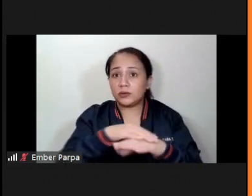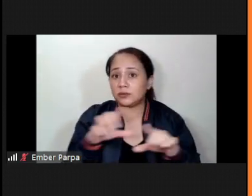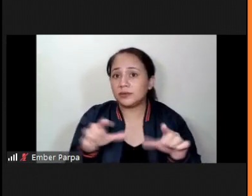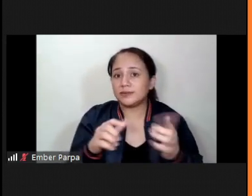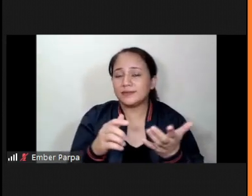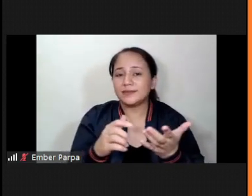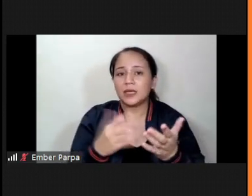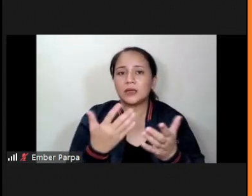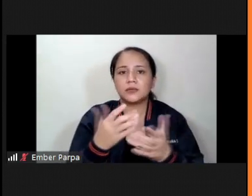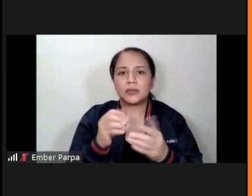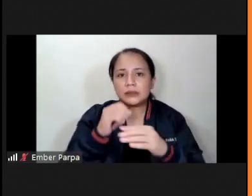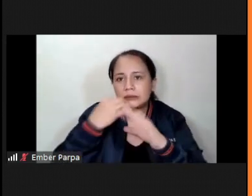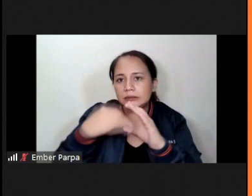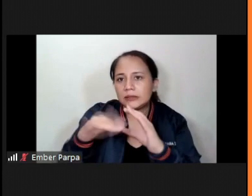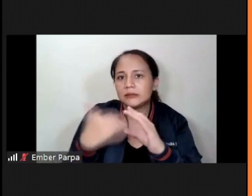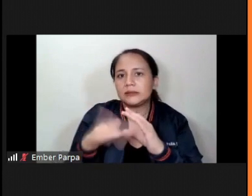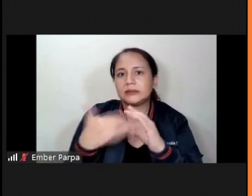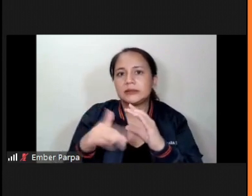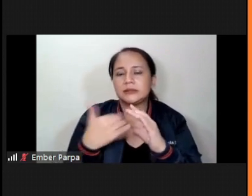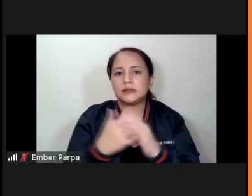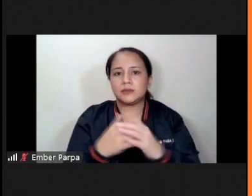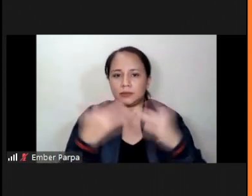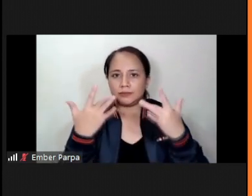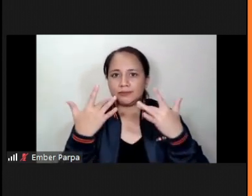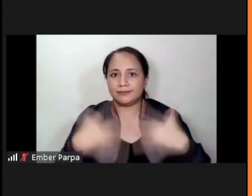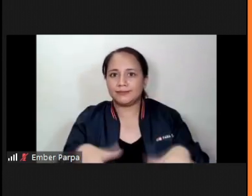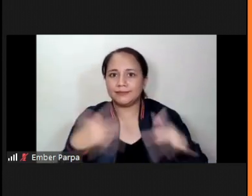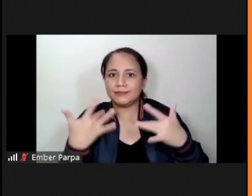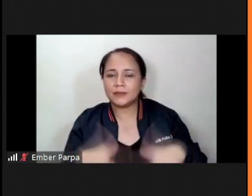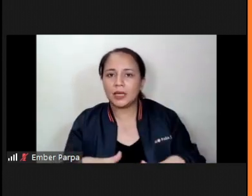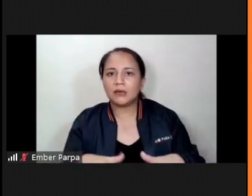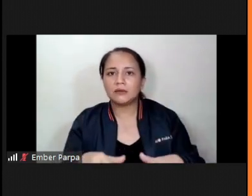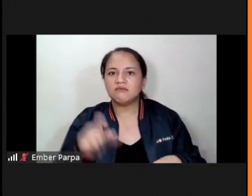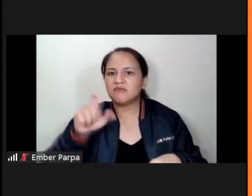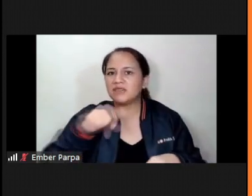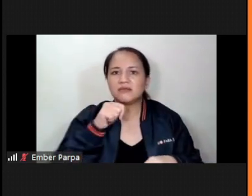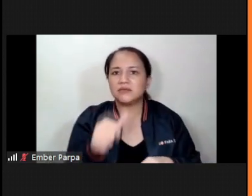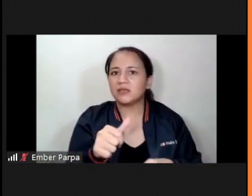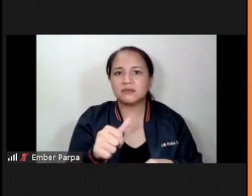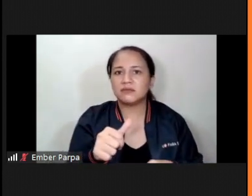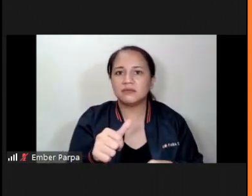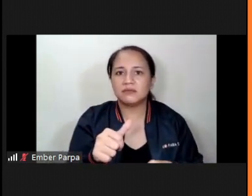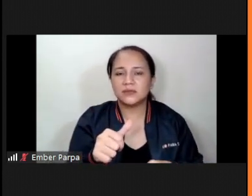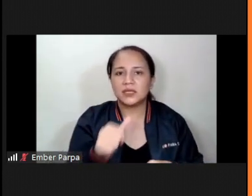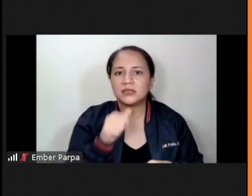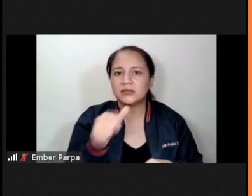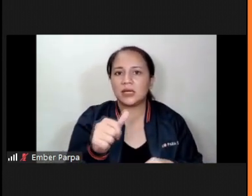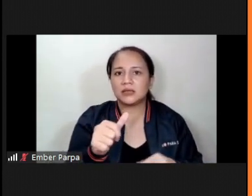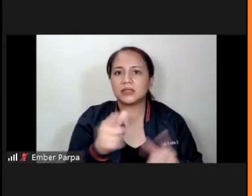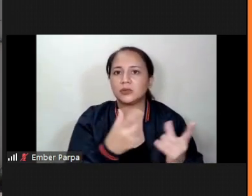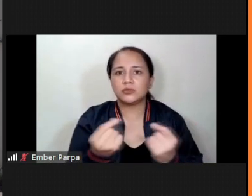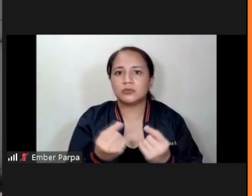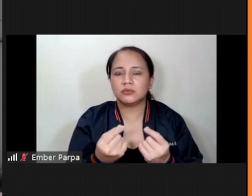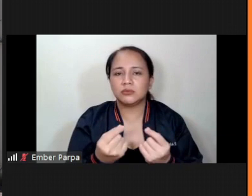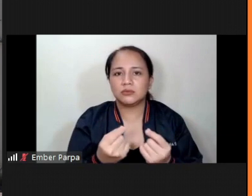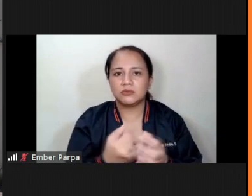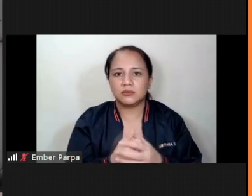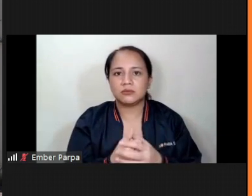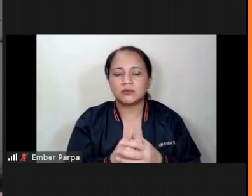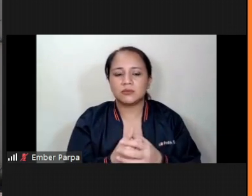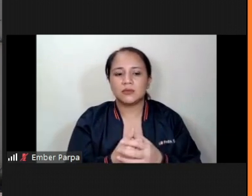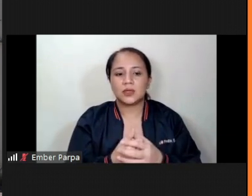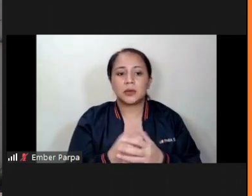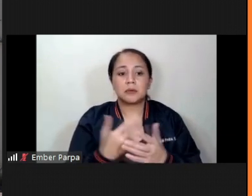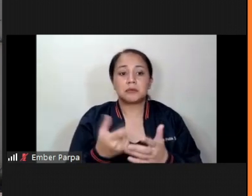nga mag-send og mga nudes nga dili dapat di ay buhaton. I